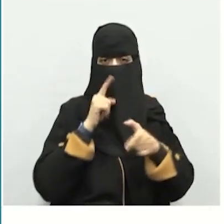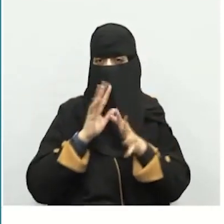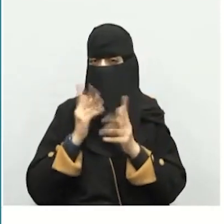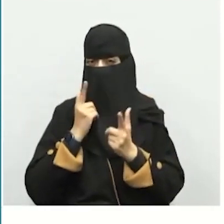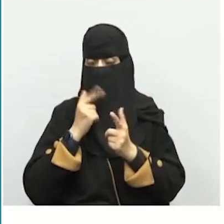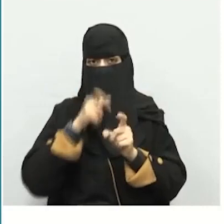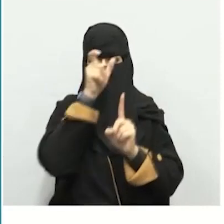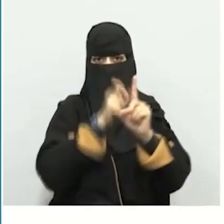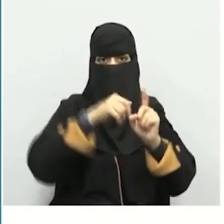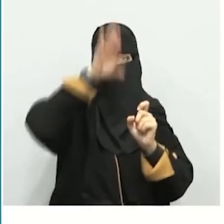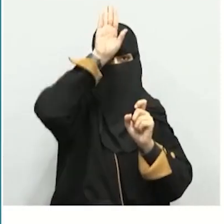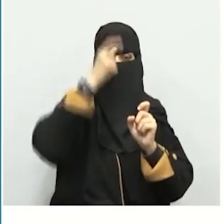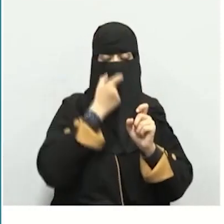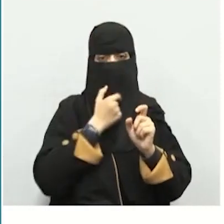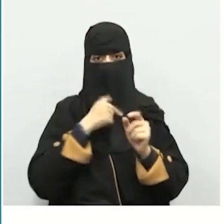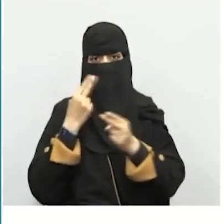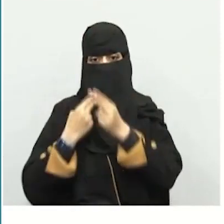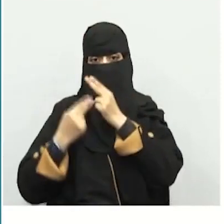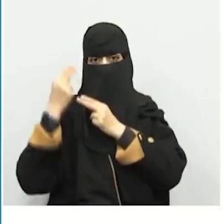بالتاريخ والتراث.